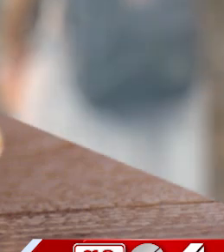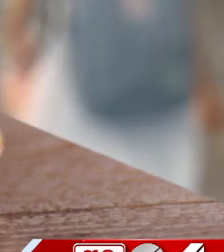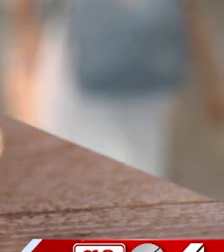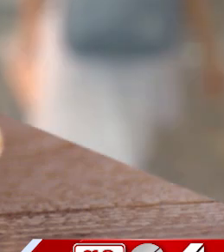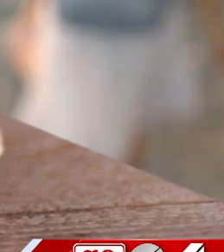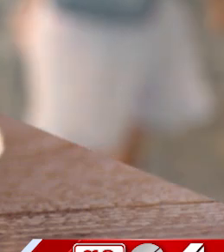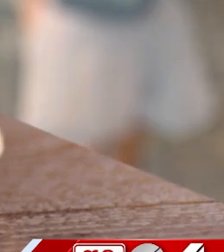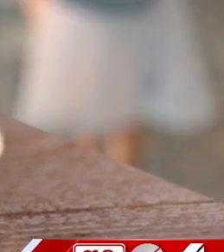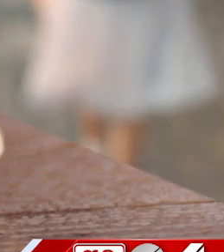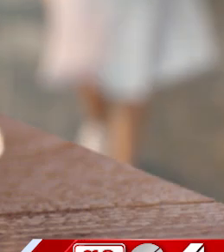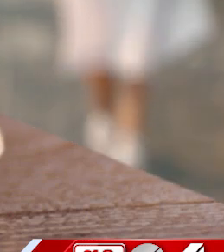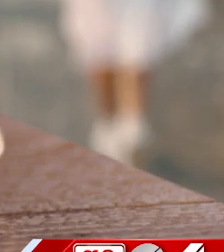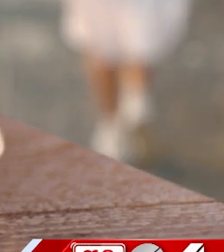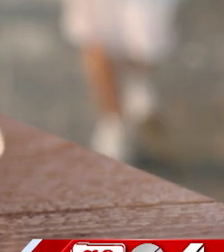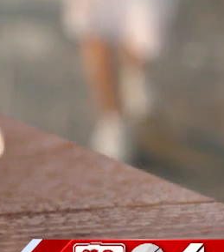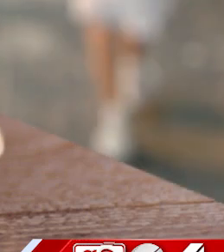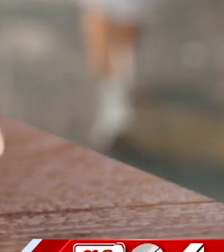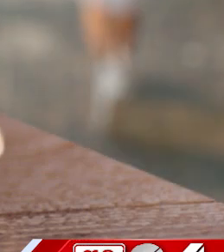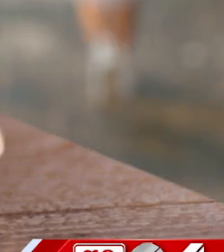සැමදා සමහන් සැමදා සුවෙන්